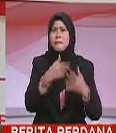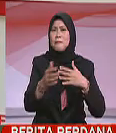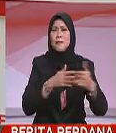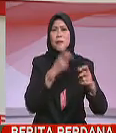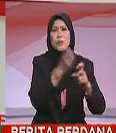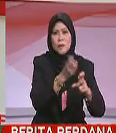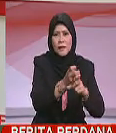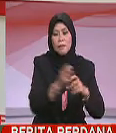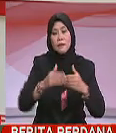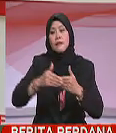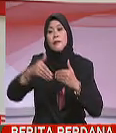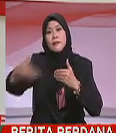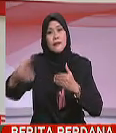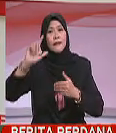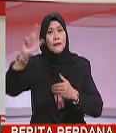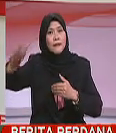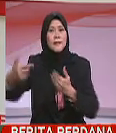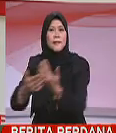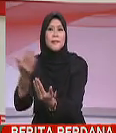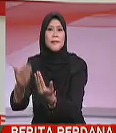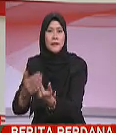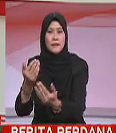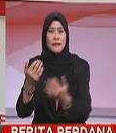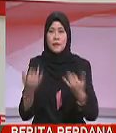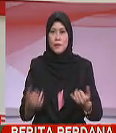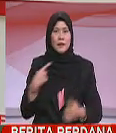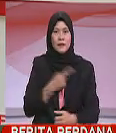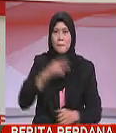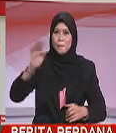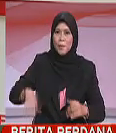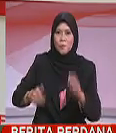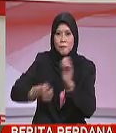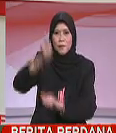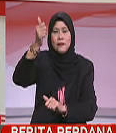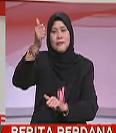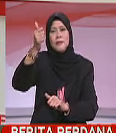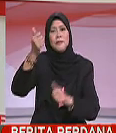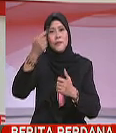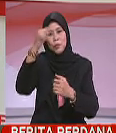dahulu, bersenang-senang kemudian. Kita masih belum menang dalam membasmi penularan